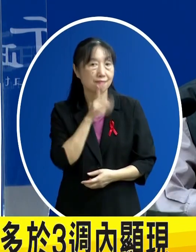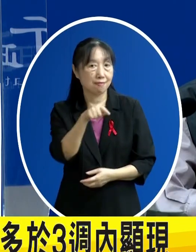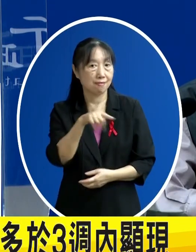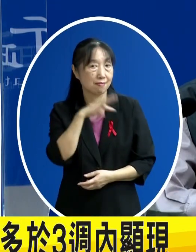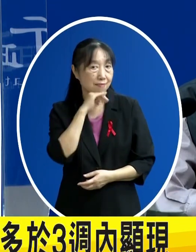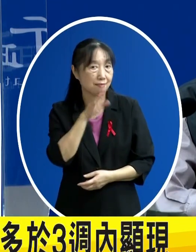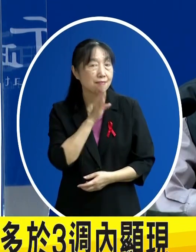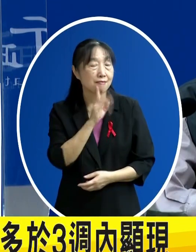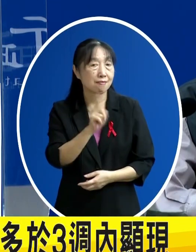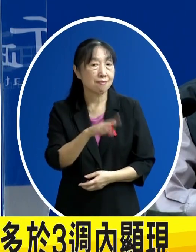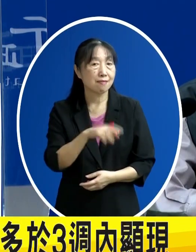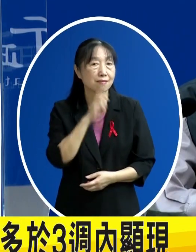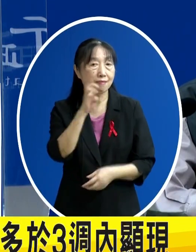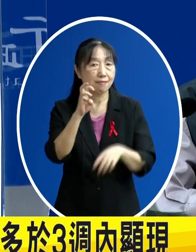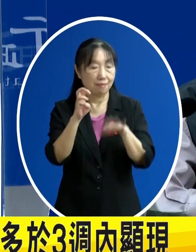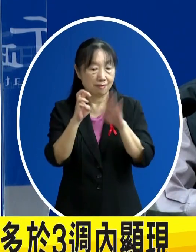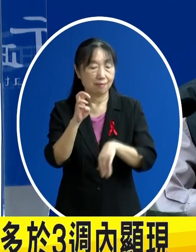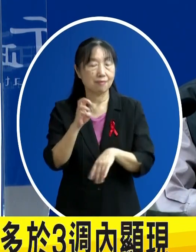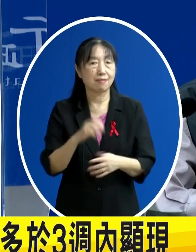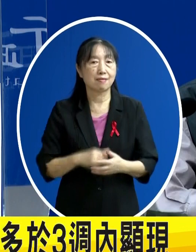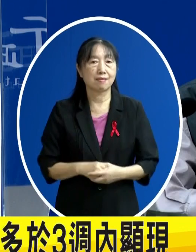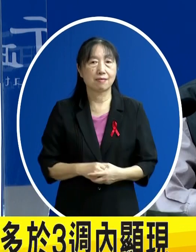龄层呢是小于30岁，